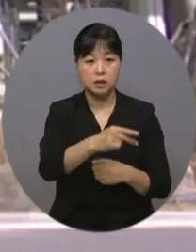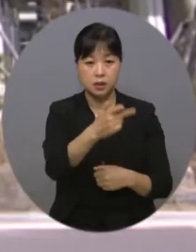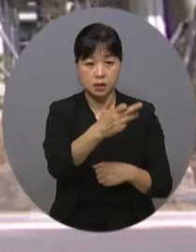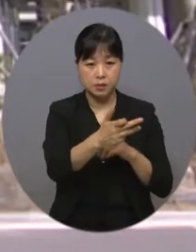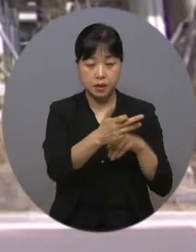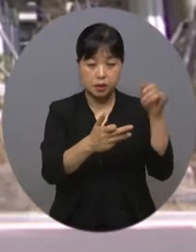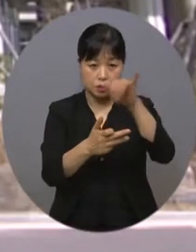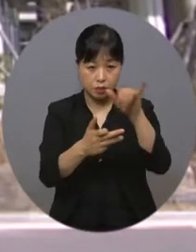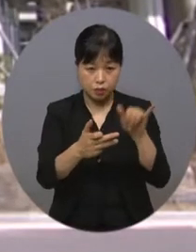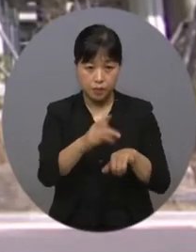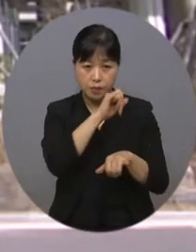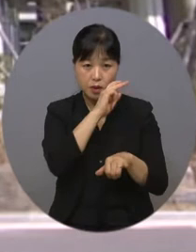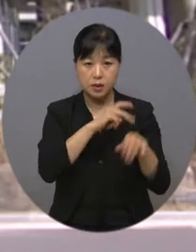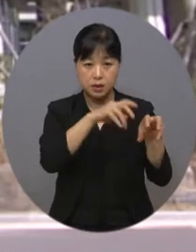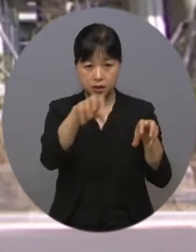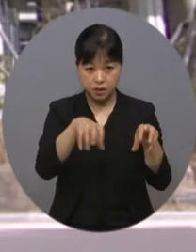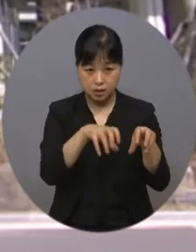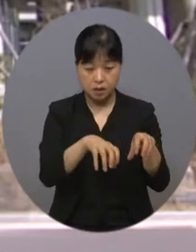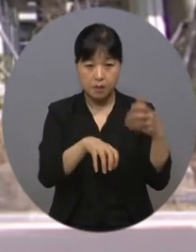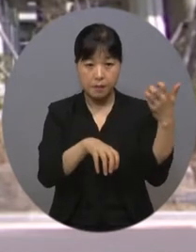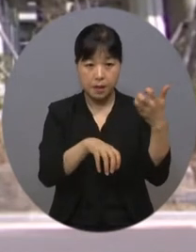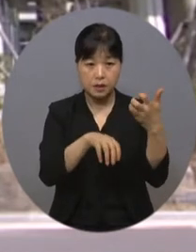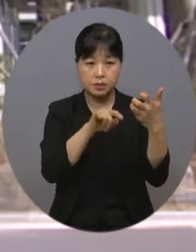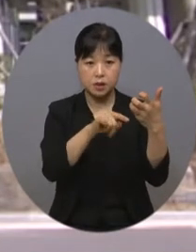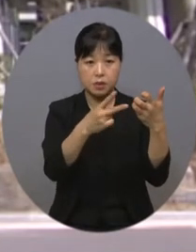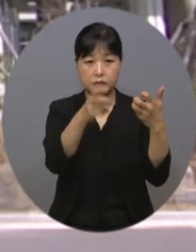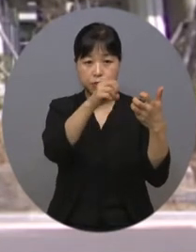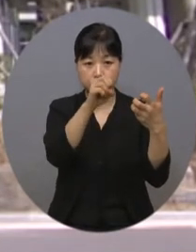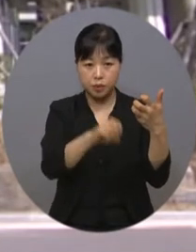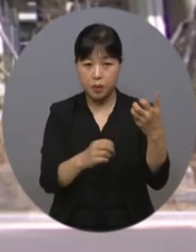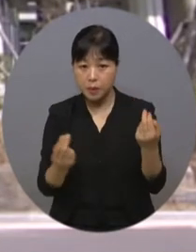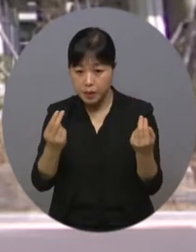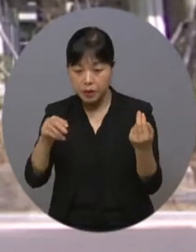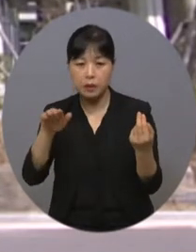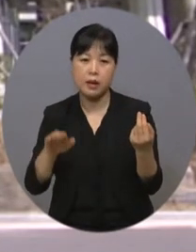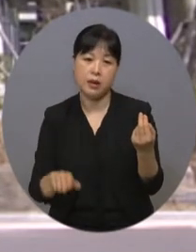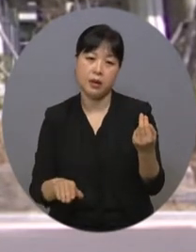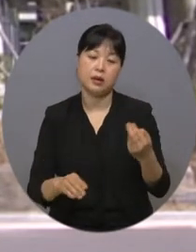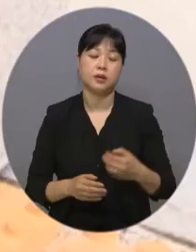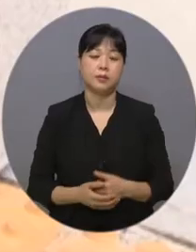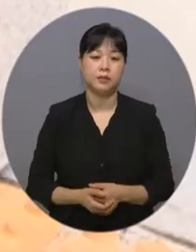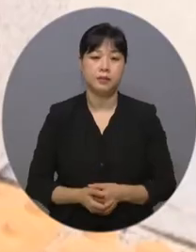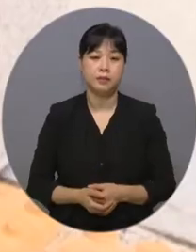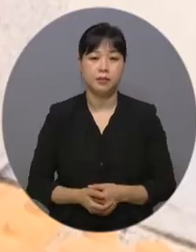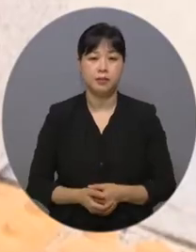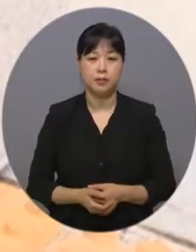편의시설 설치 율 80점 2% 를 크게 밑도는 것으로 드러났습니다